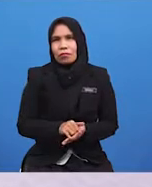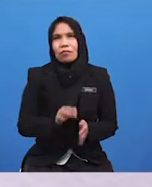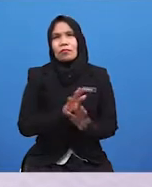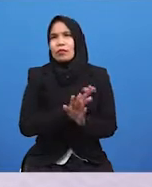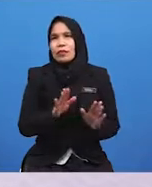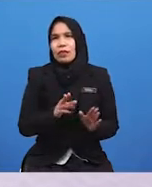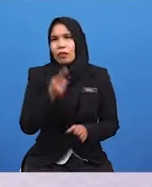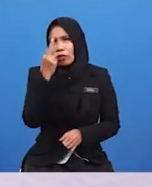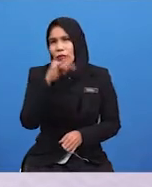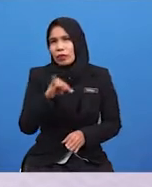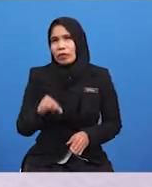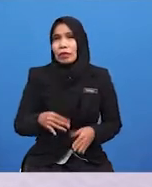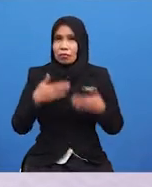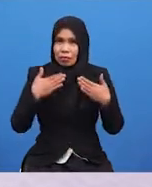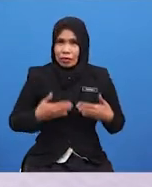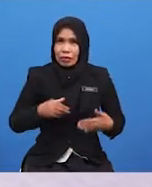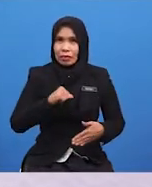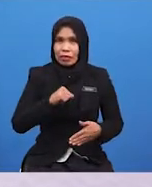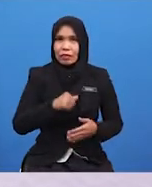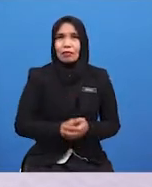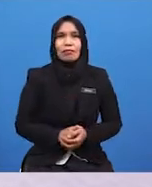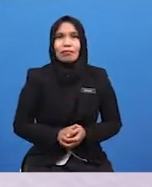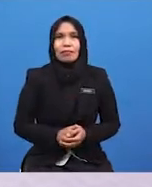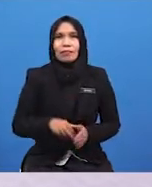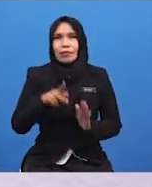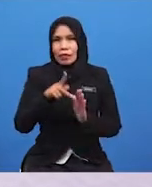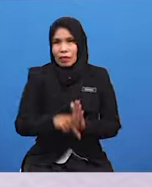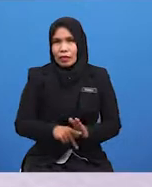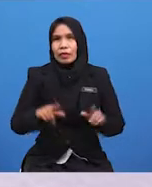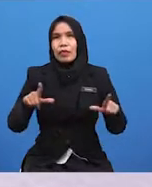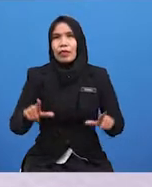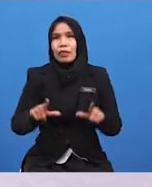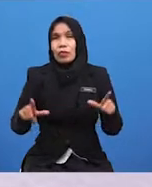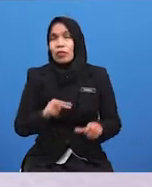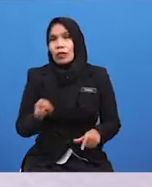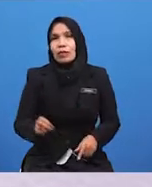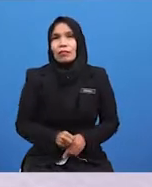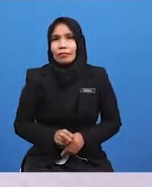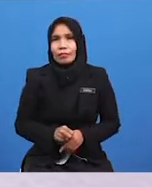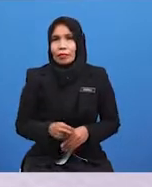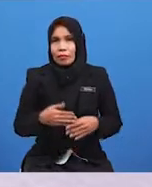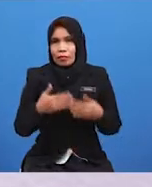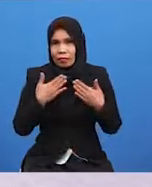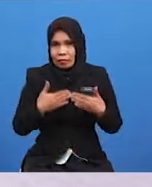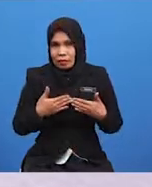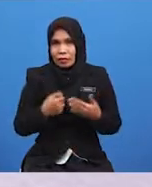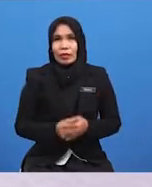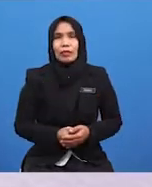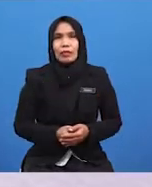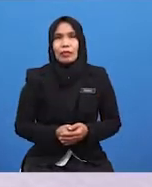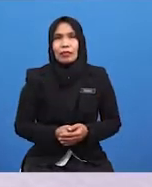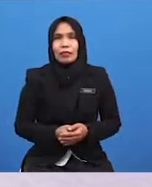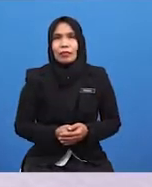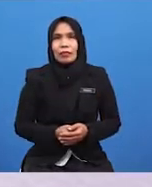hormati diri sendiri kelakuan diri merupakan aspek penting